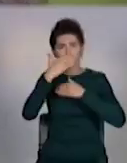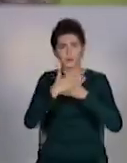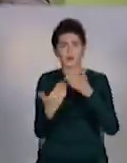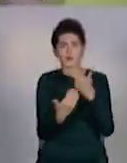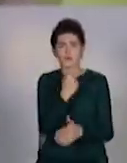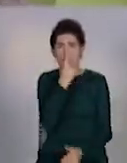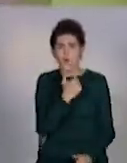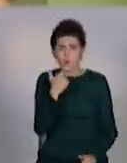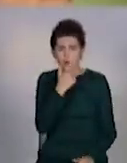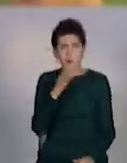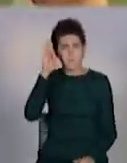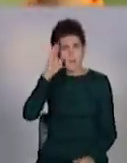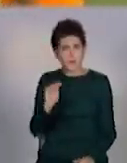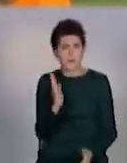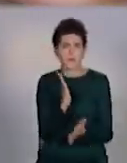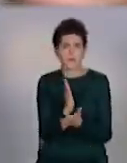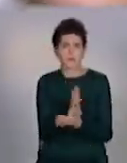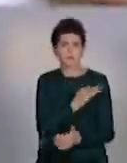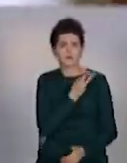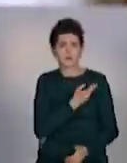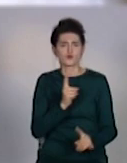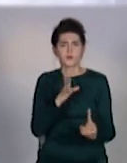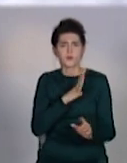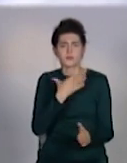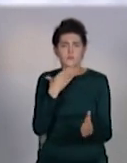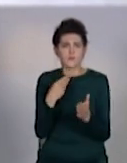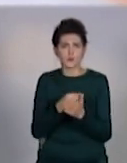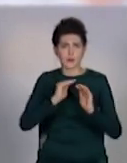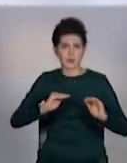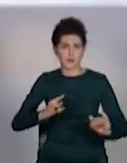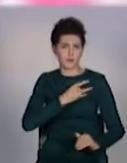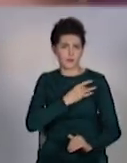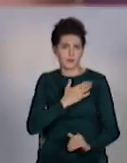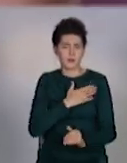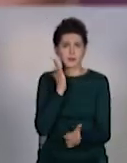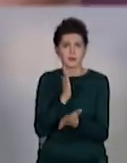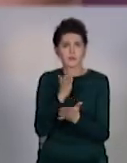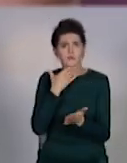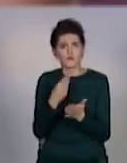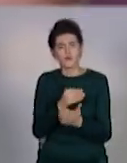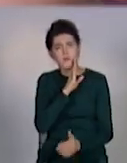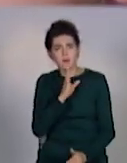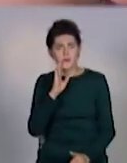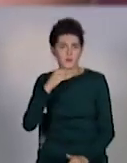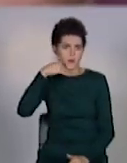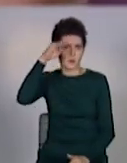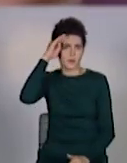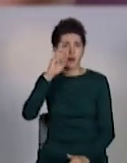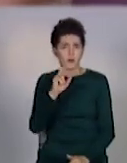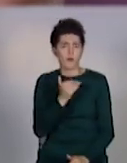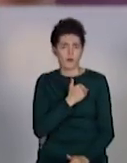Вови є бажання, щоб у кожної дитини були мама і тато. Тим дітям, у яких немає мами і папи, я хочу сказати,